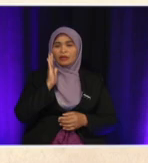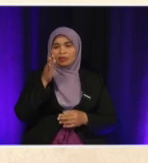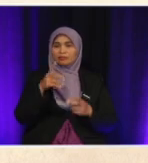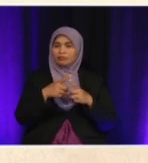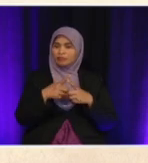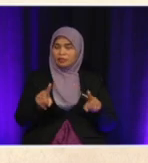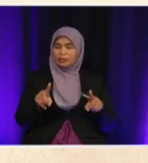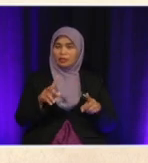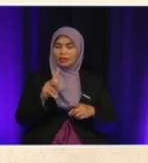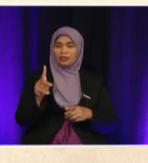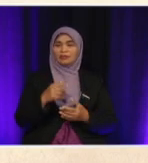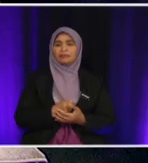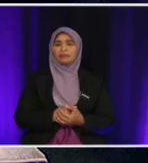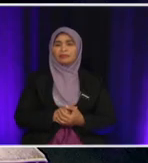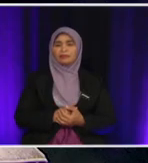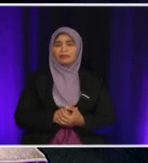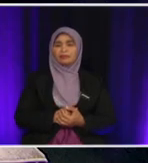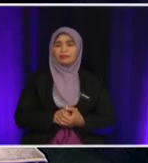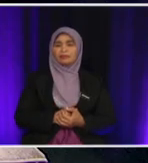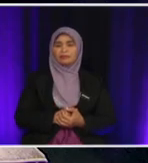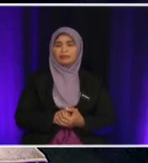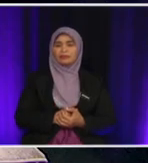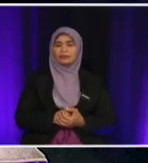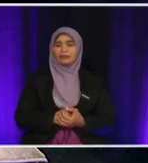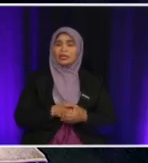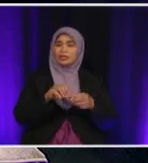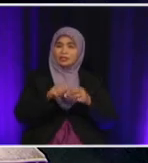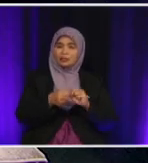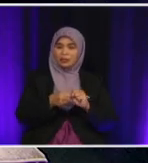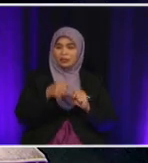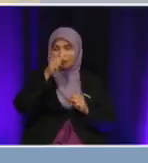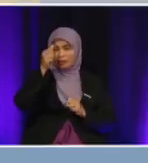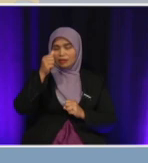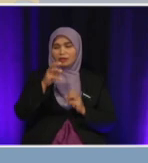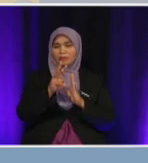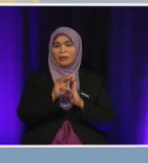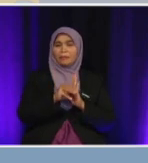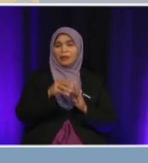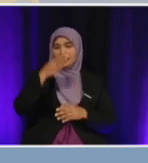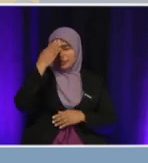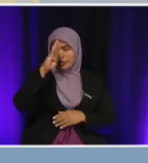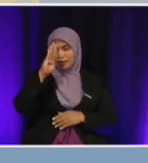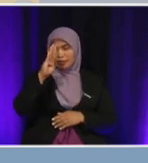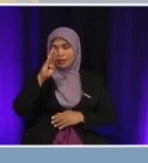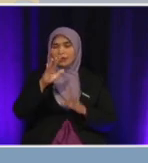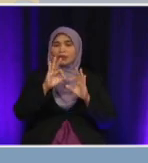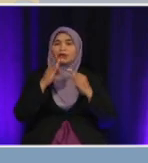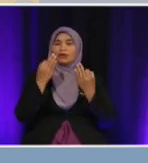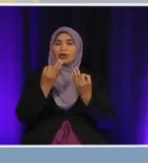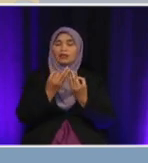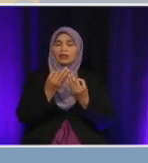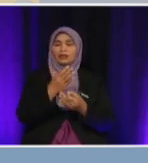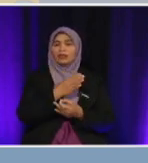kita dengar apa kata Abdurrahman bin Auf Semoga Allah memberkati keluarga dan hartamu Tunjukkan